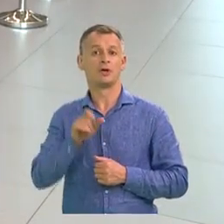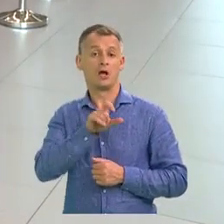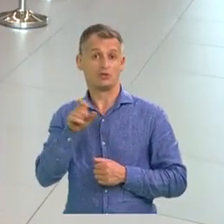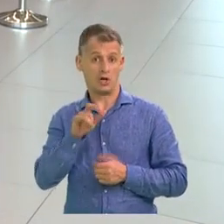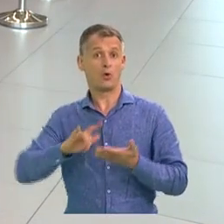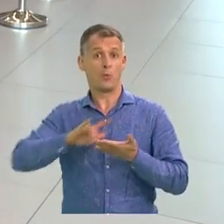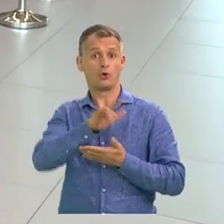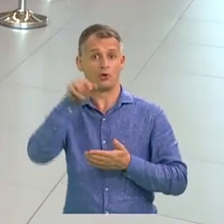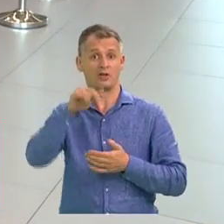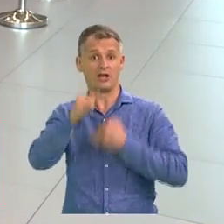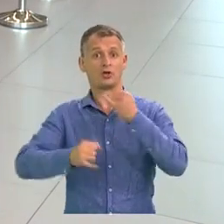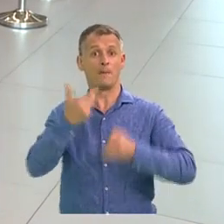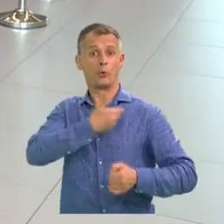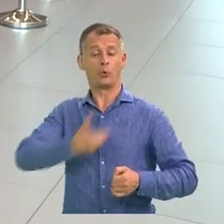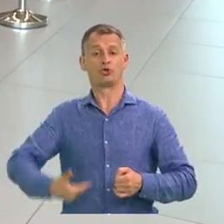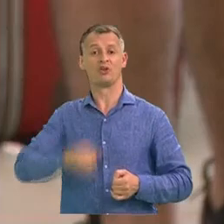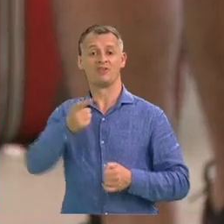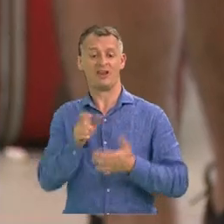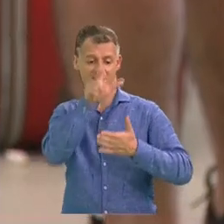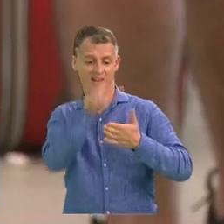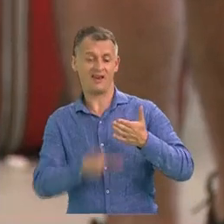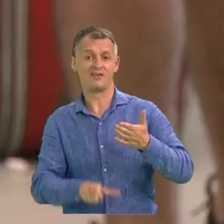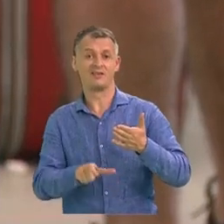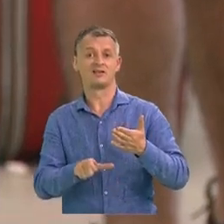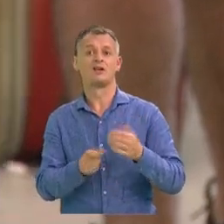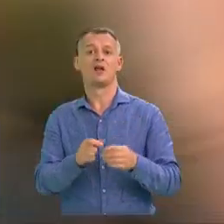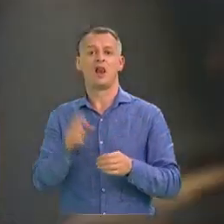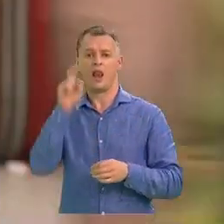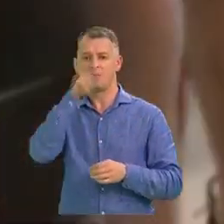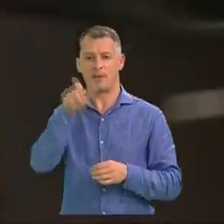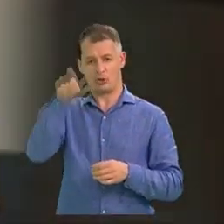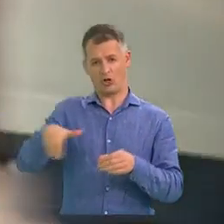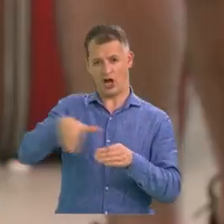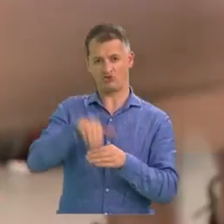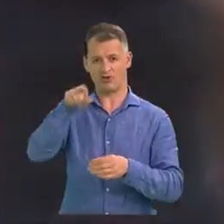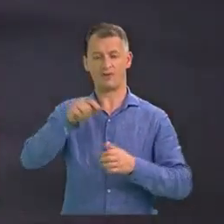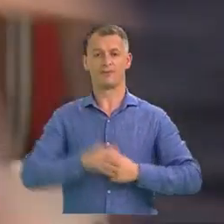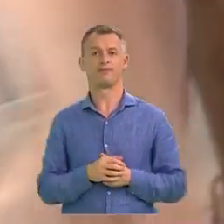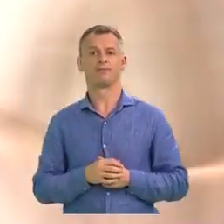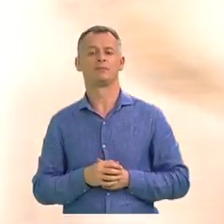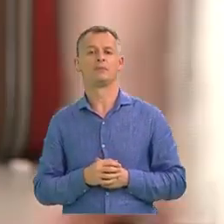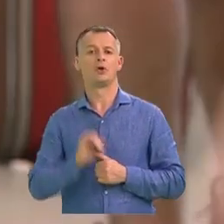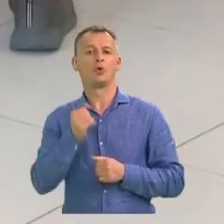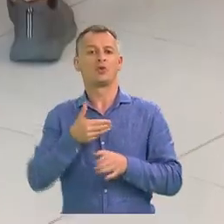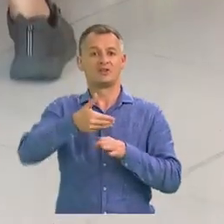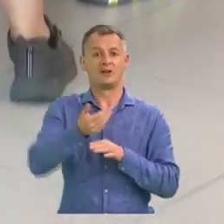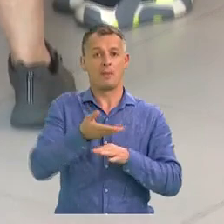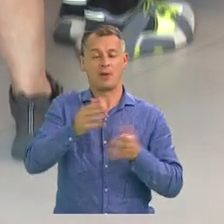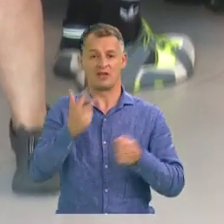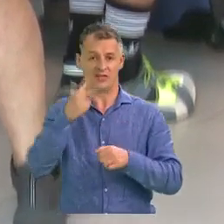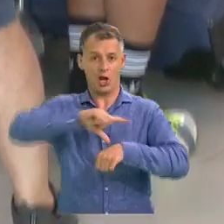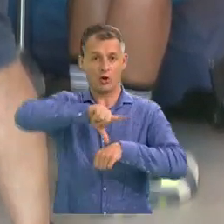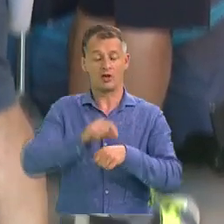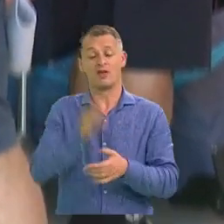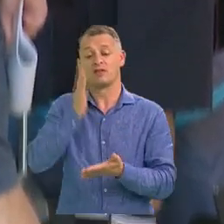cel puțin aeroportul internațional București, și din lipsa de personal pe care o au companiile de aviație. Un zbor anulat sau cu întârzieri mai mare de 3 ore înseamnă și dreptul la